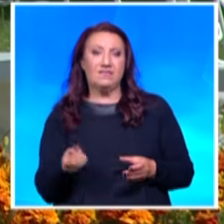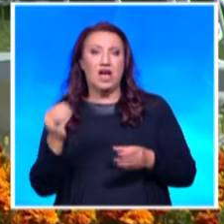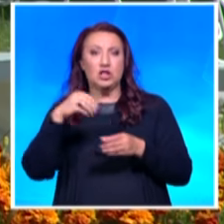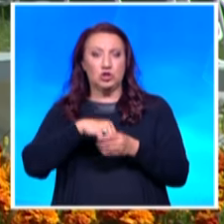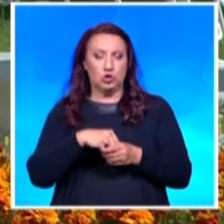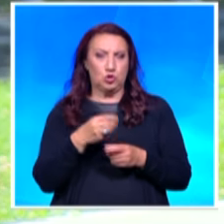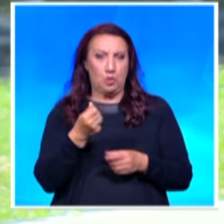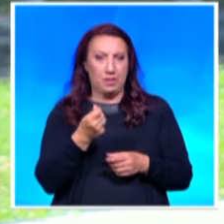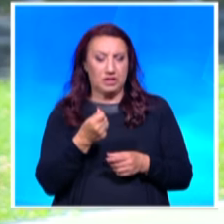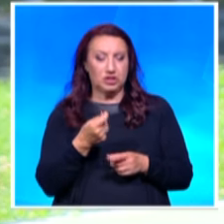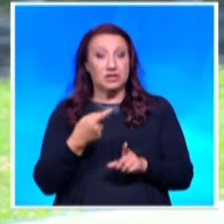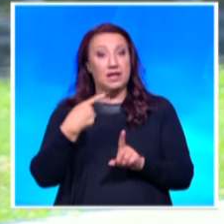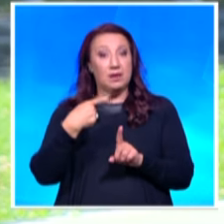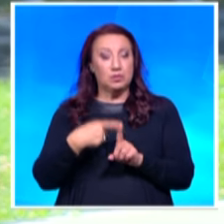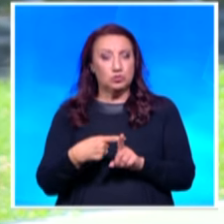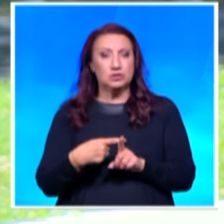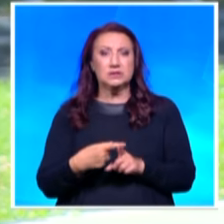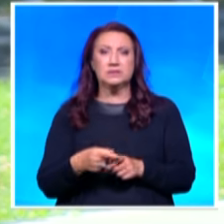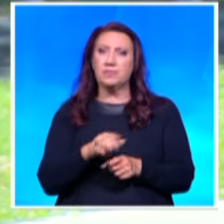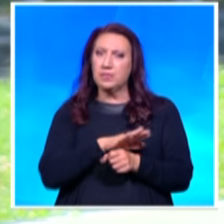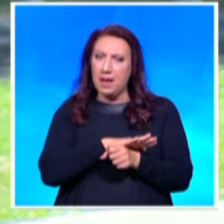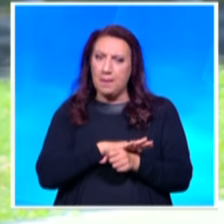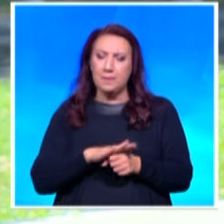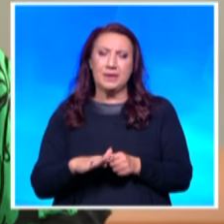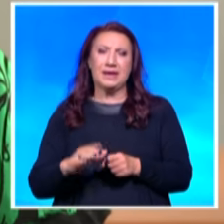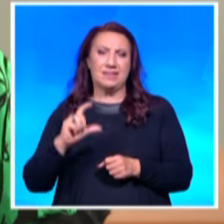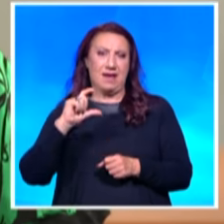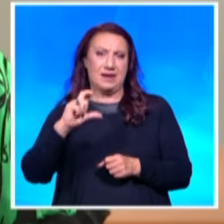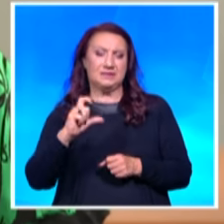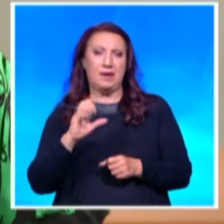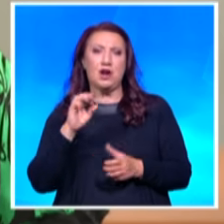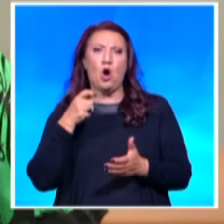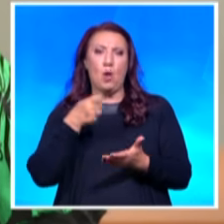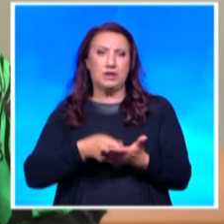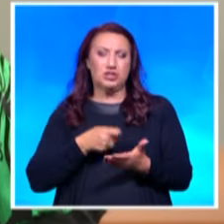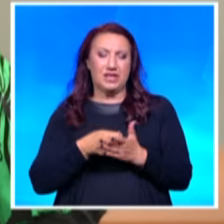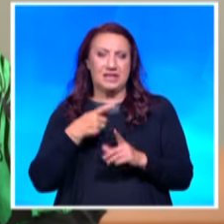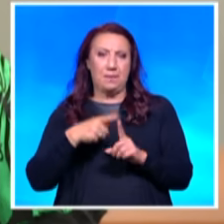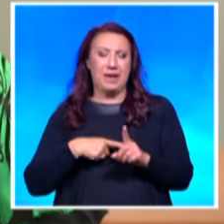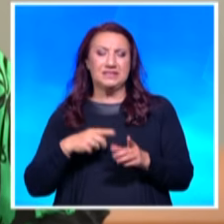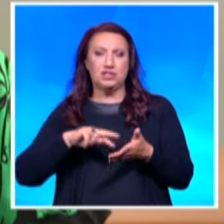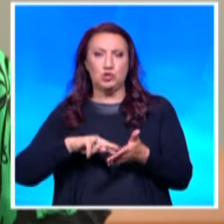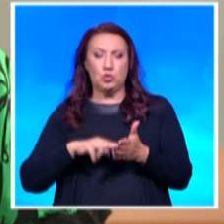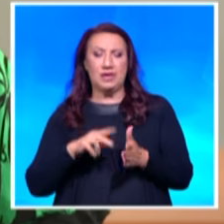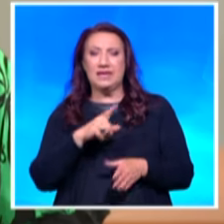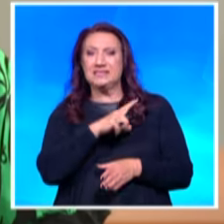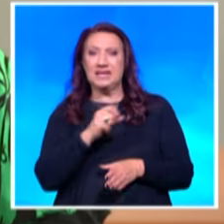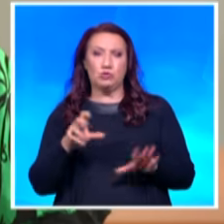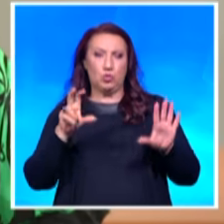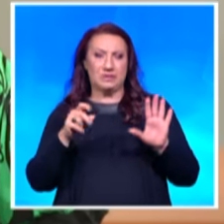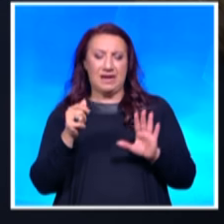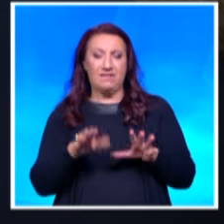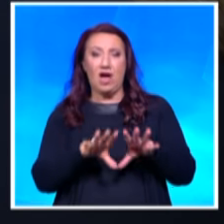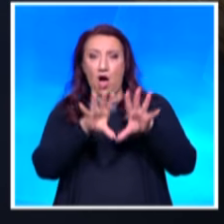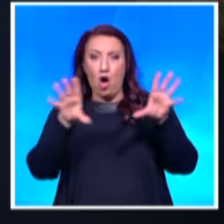доплащане, плюс пълния размер на обезщетението за месец юли 780 лева или общо